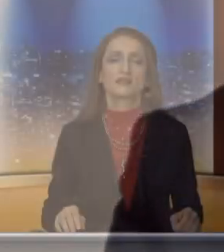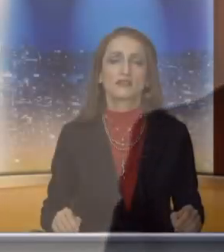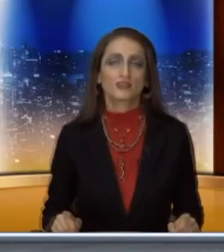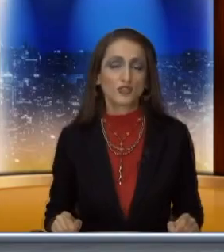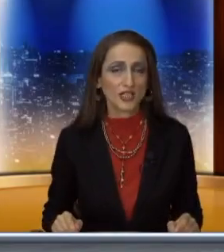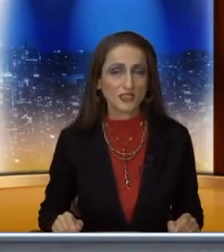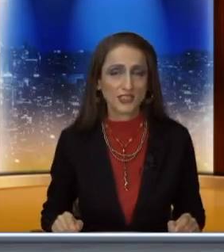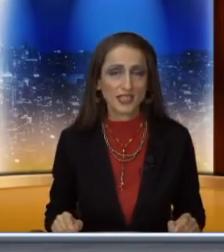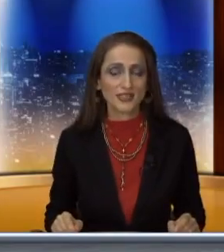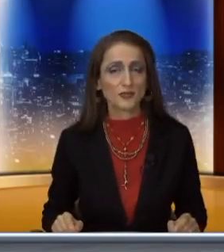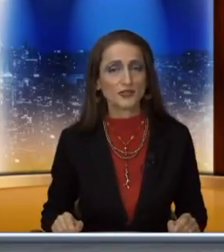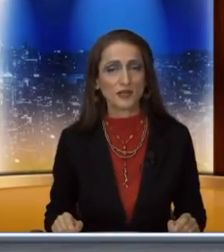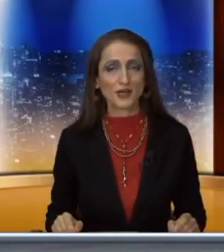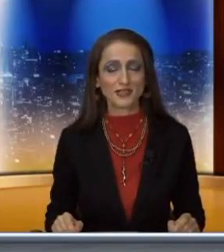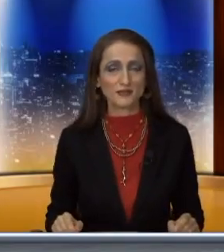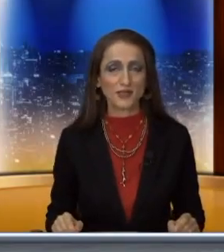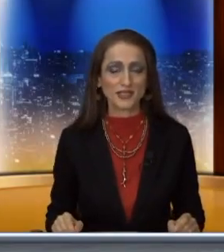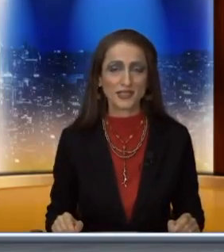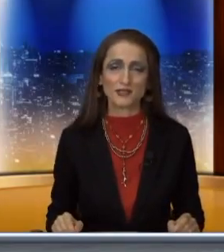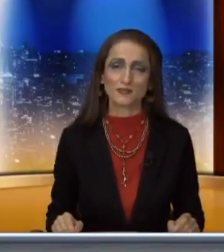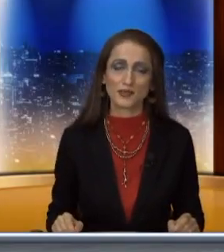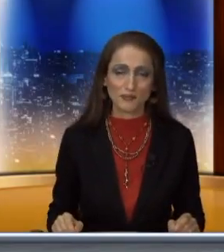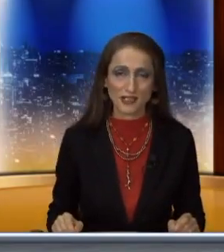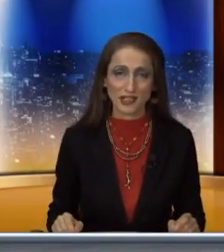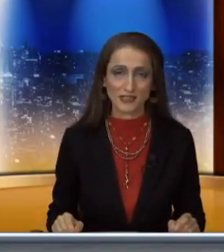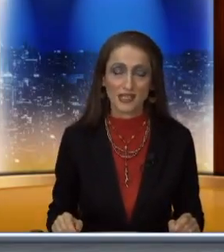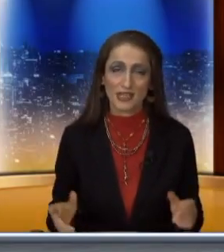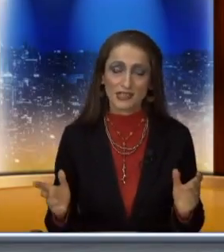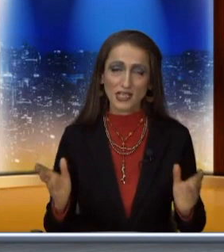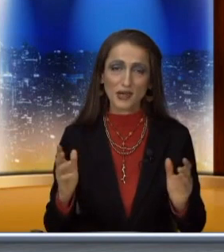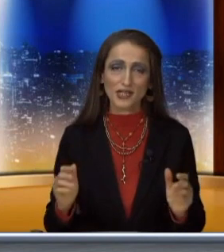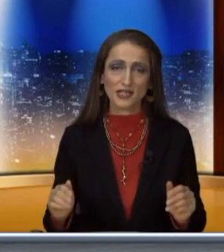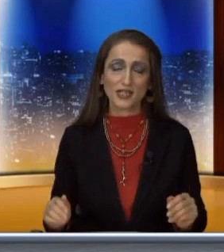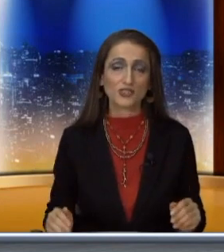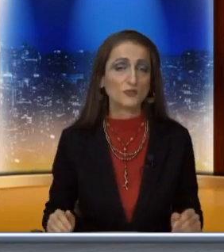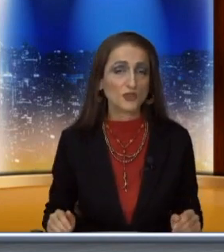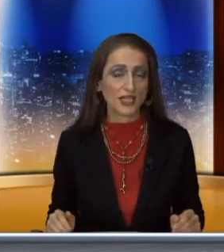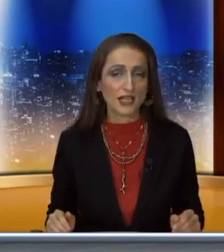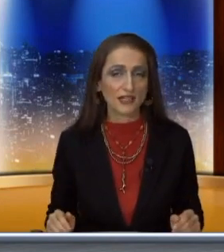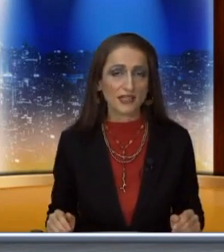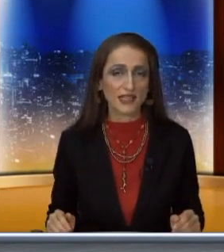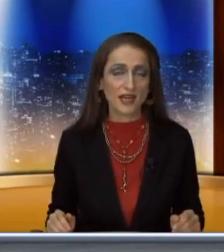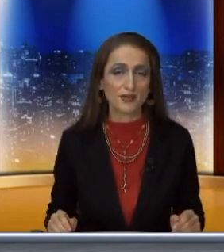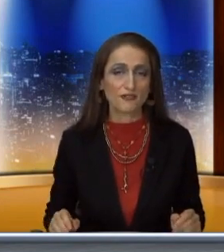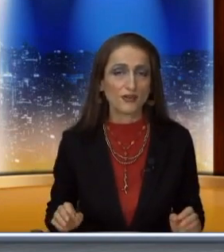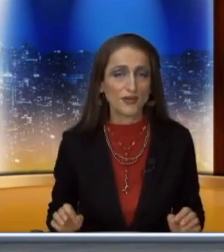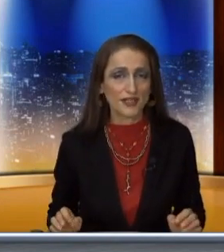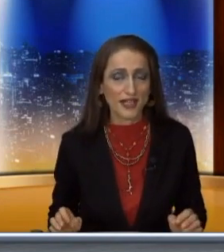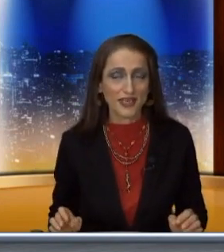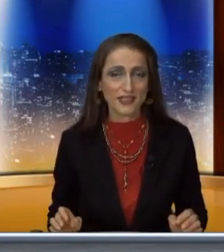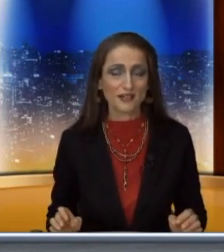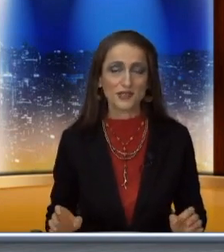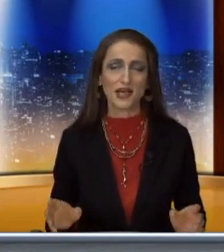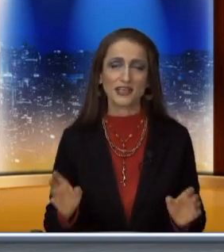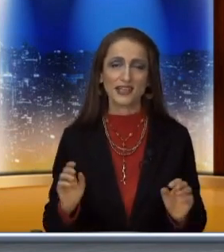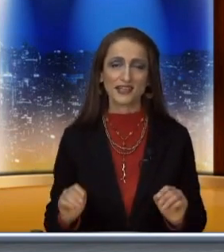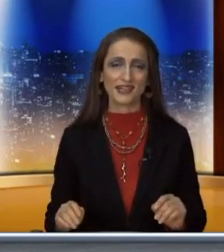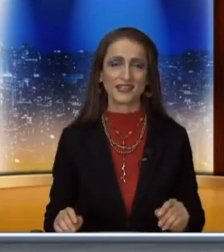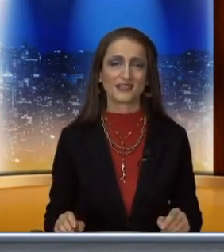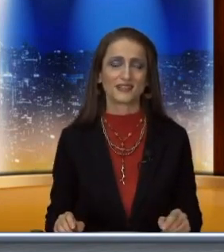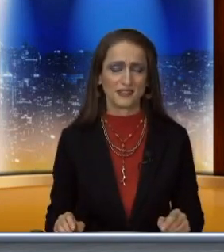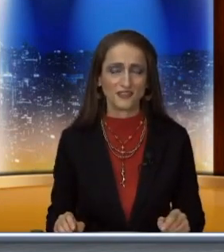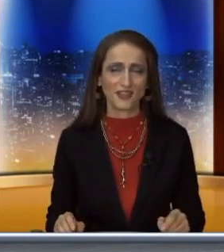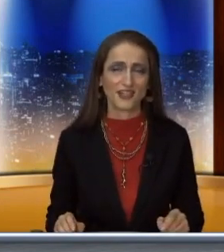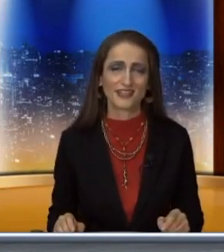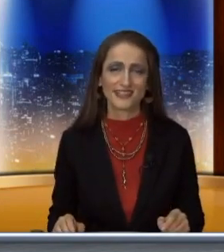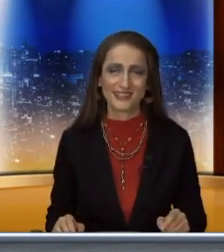آمين. شكرا جزيلا أبونا مارتن بني من بغداد. كلمة أخيرة لجمهور قناة القيامة، وما رأيك بهذه